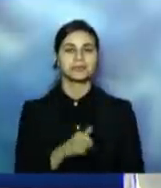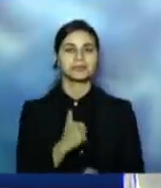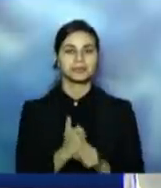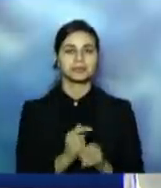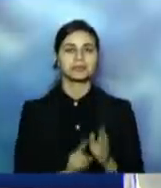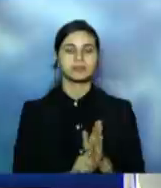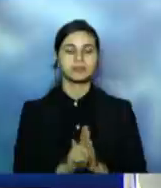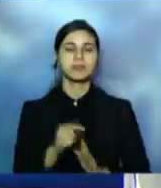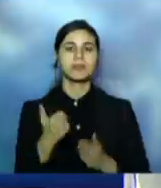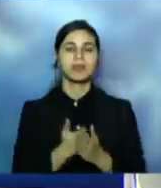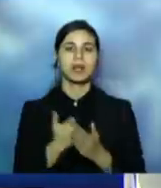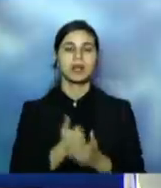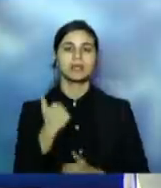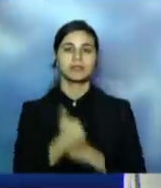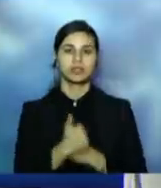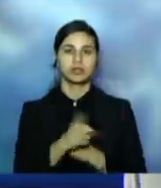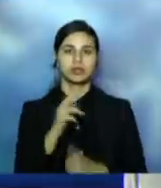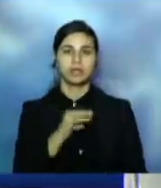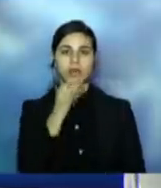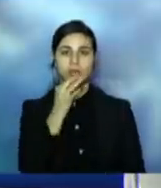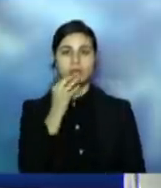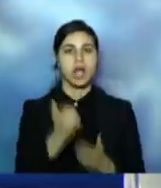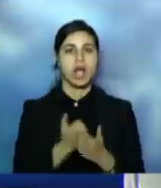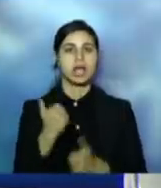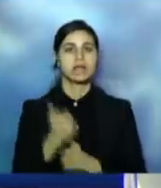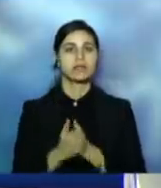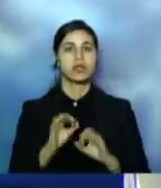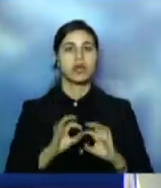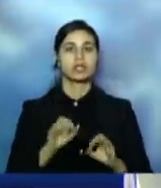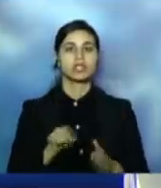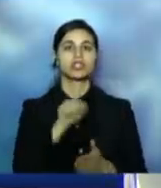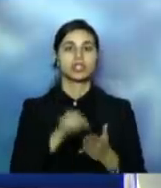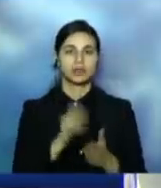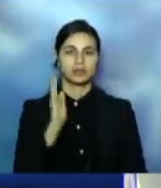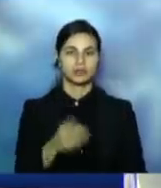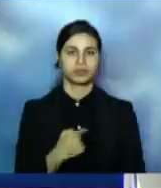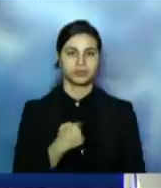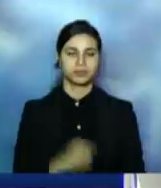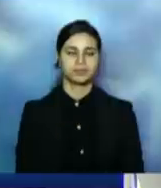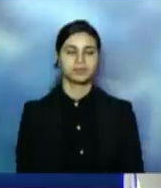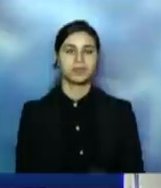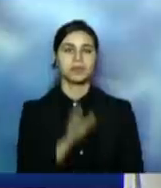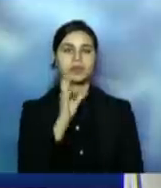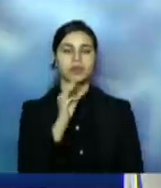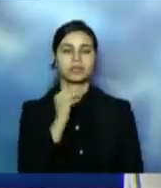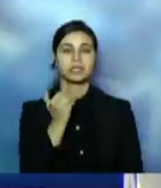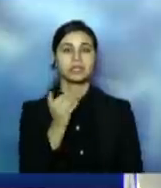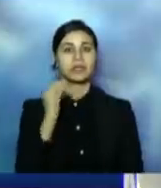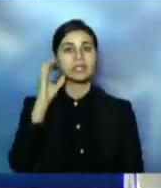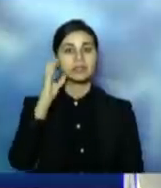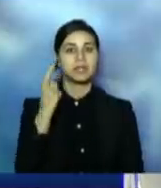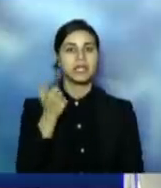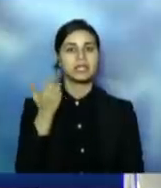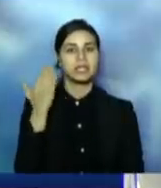თავარია, დავიწყოთ ახალი ვიქტორინა. და ვიდრე ახალ ვიქტორინას წარვადგენ, დავსვამ კითხვას. როდესაც თქვენ ისმენდით